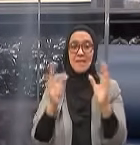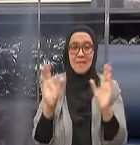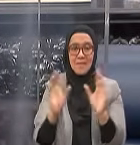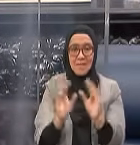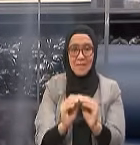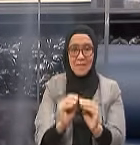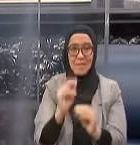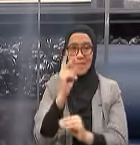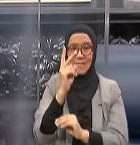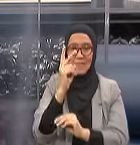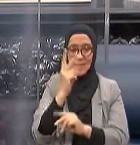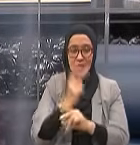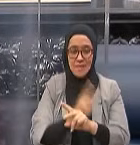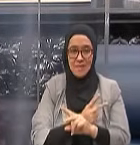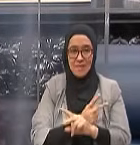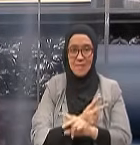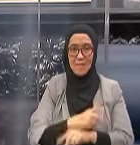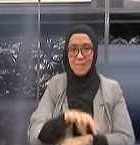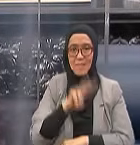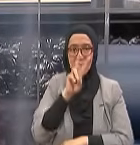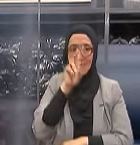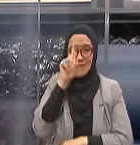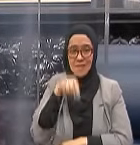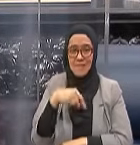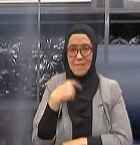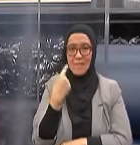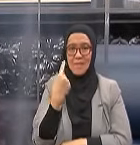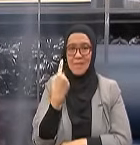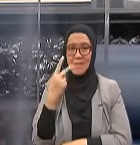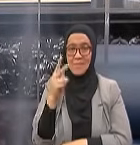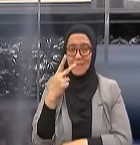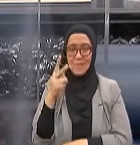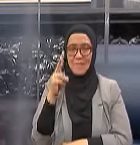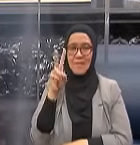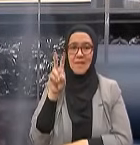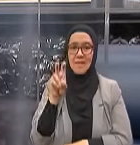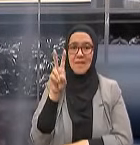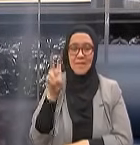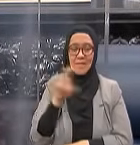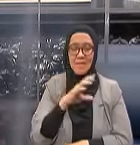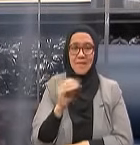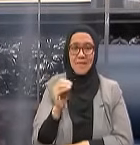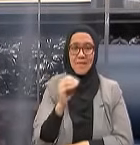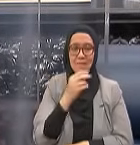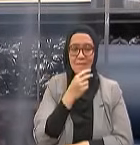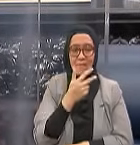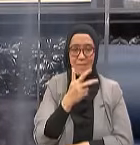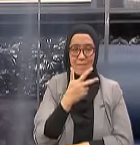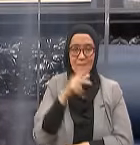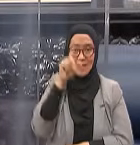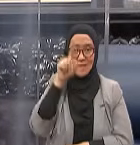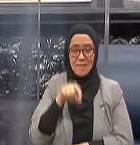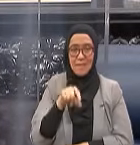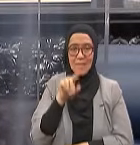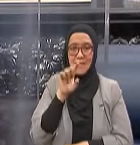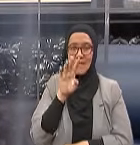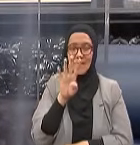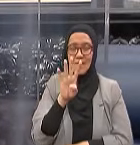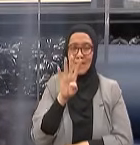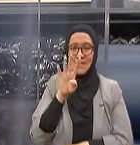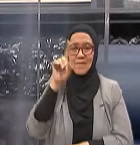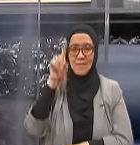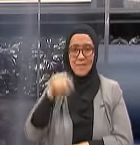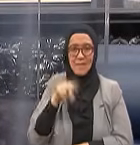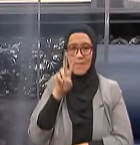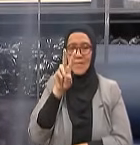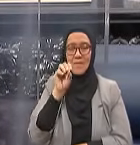Desember 2020 dan 13 Apple 2021 ndak